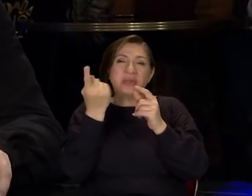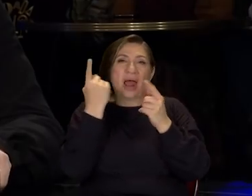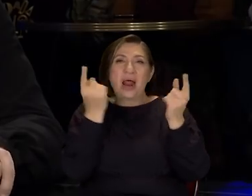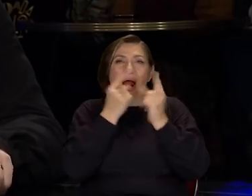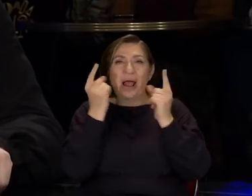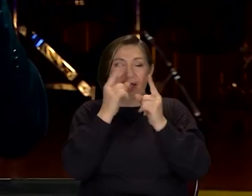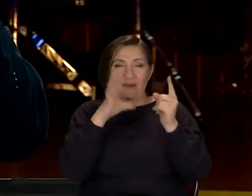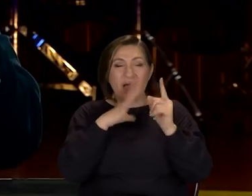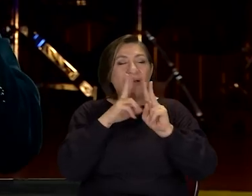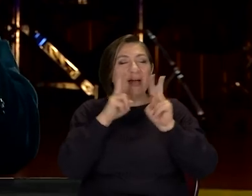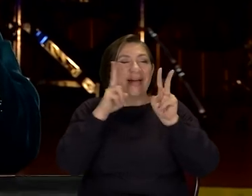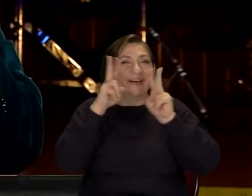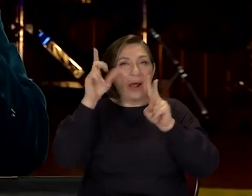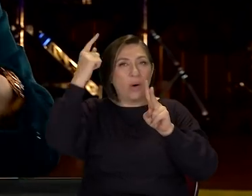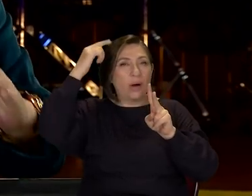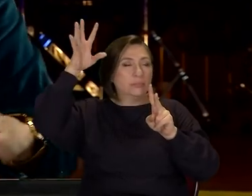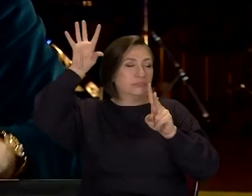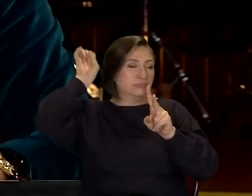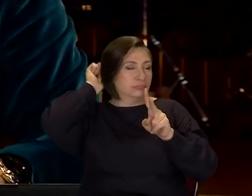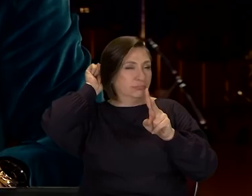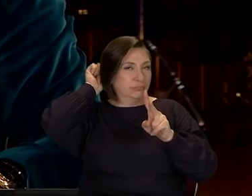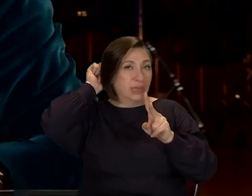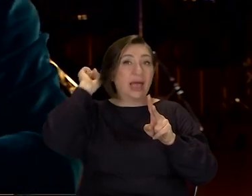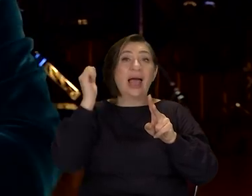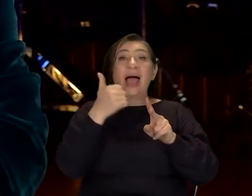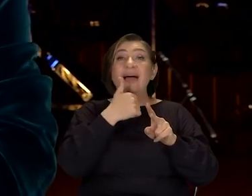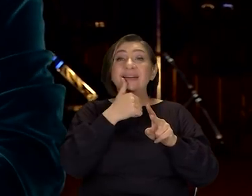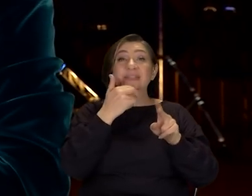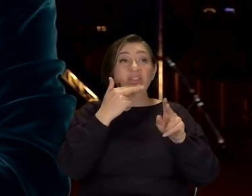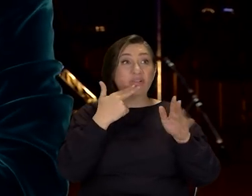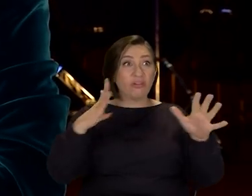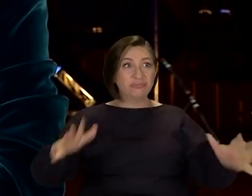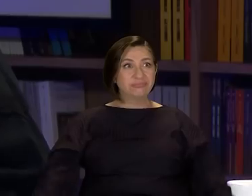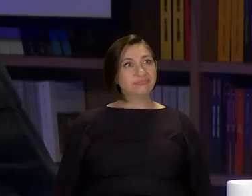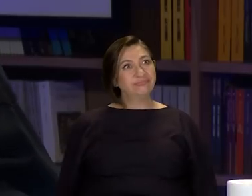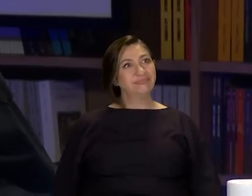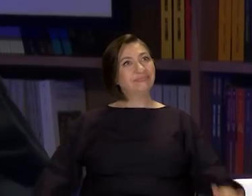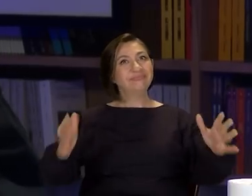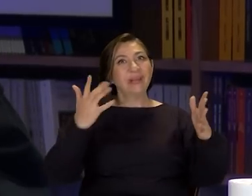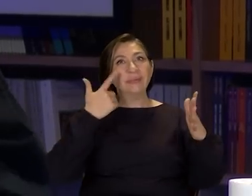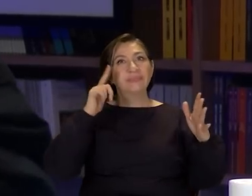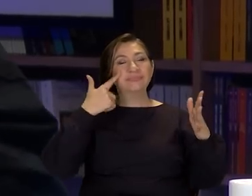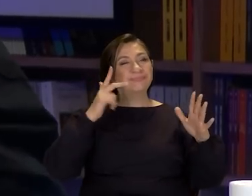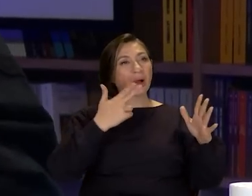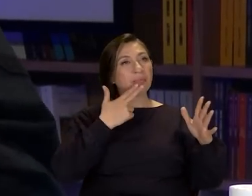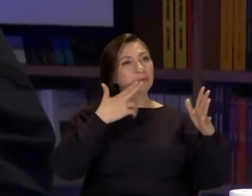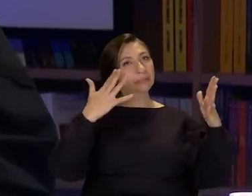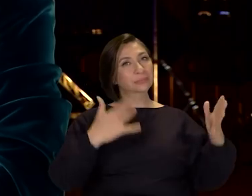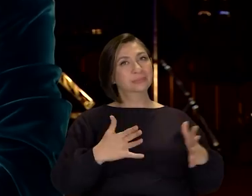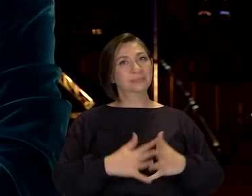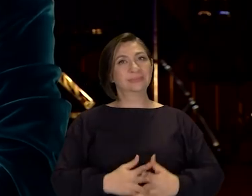bir şey oluyor ve o hafızada yer. Erkeğin kadına olan ilgisi kadın. Kadın. Bitti. Kadın.